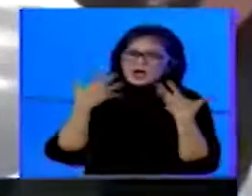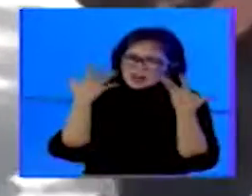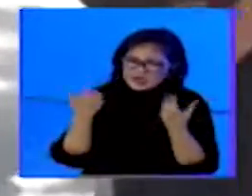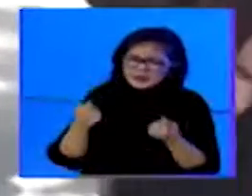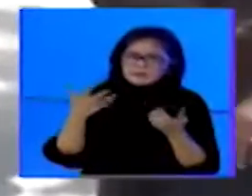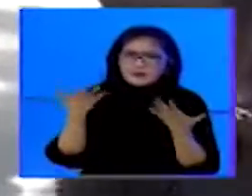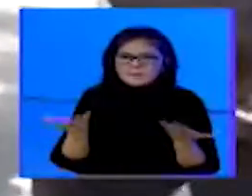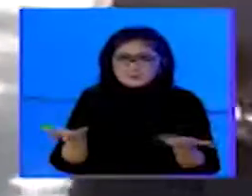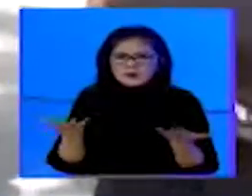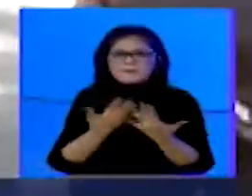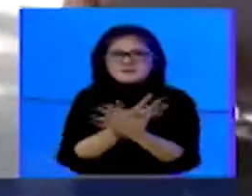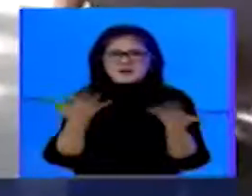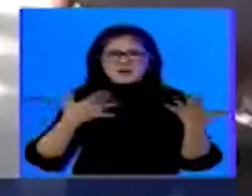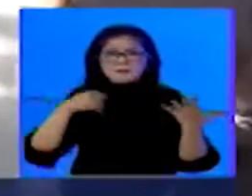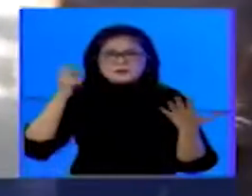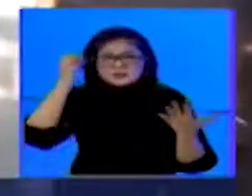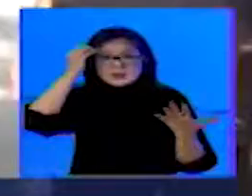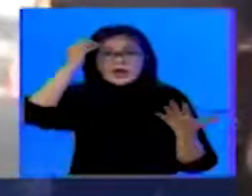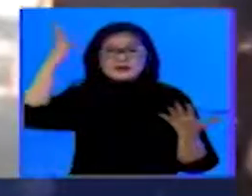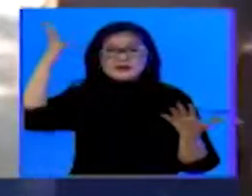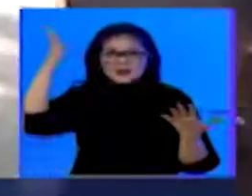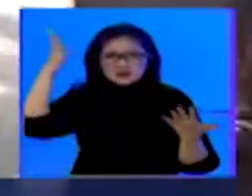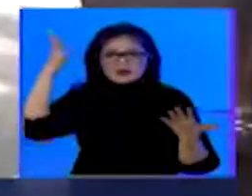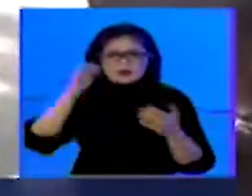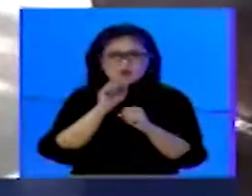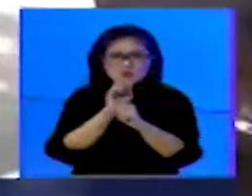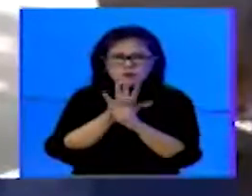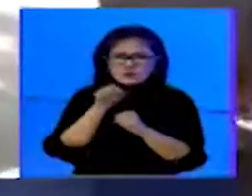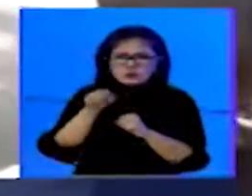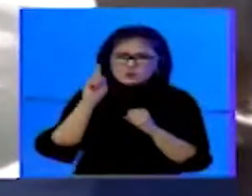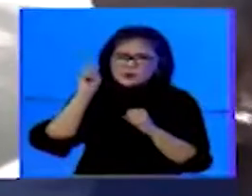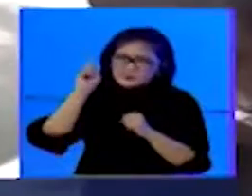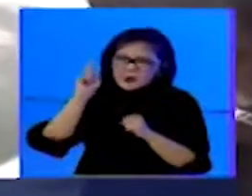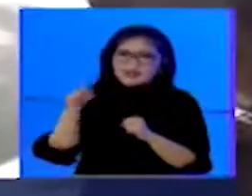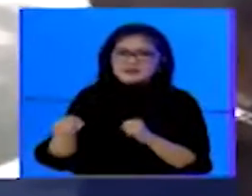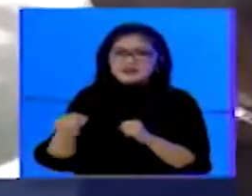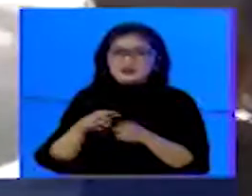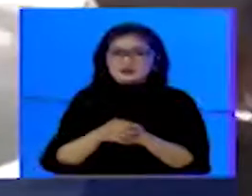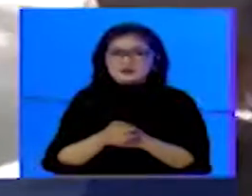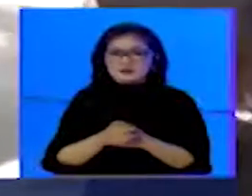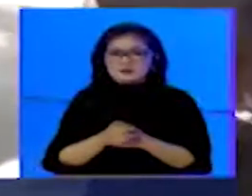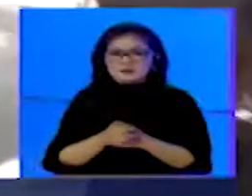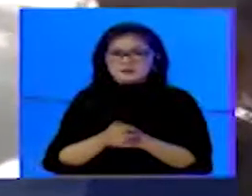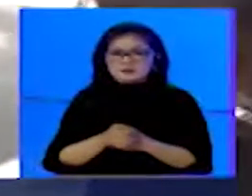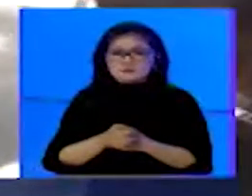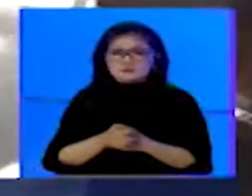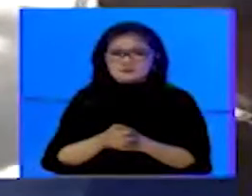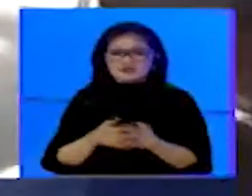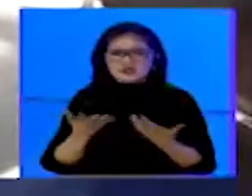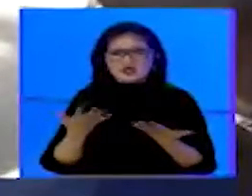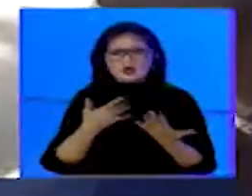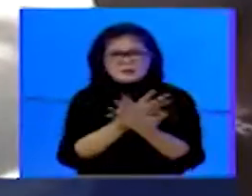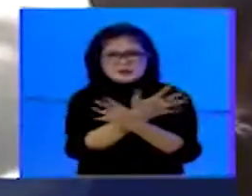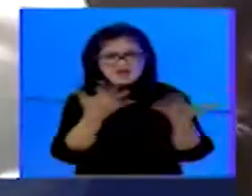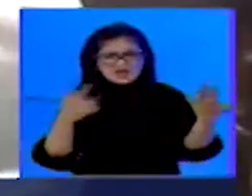tentang kepekaan terhadap tauhid main sini artinya prosedur untuk aman Gotik protokol-protokol kesehatan